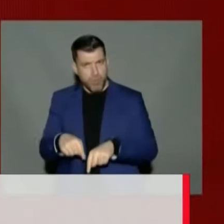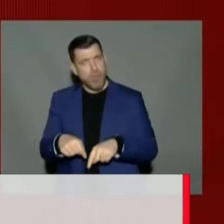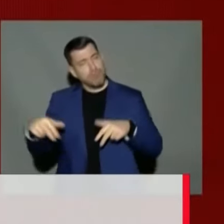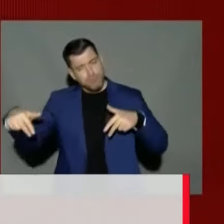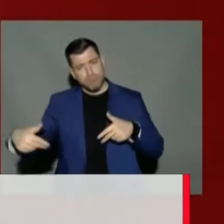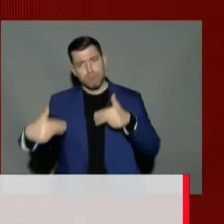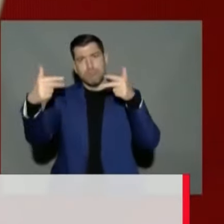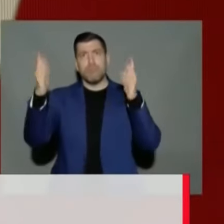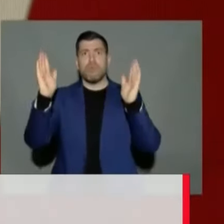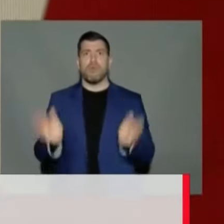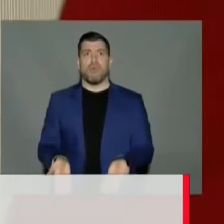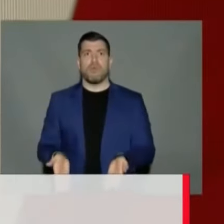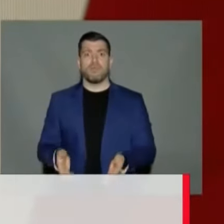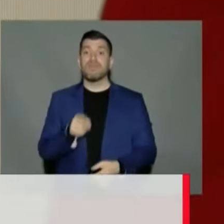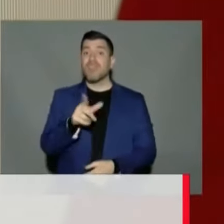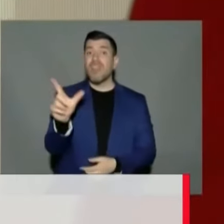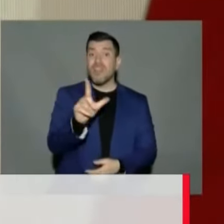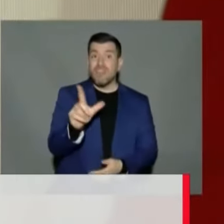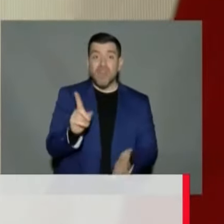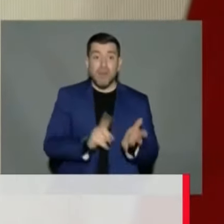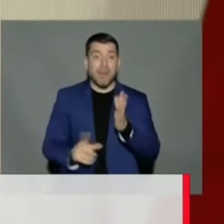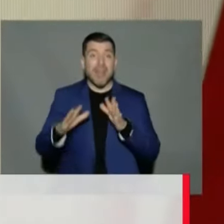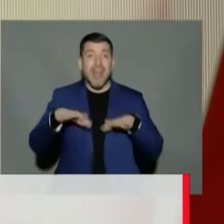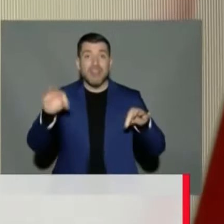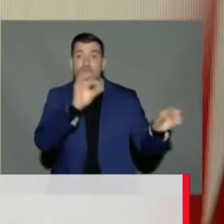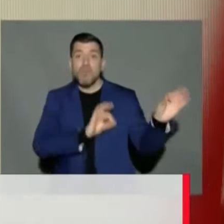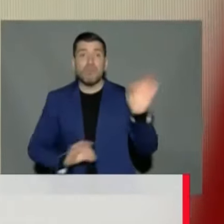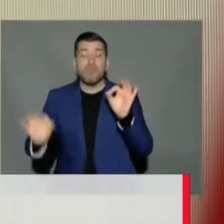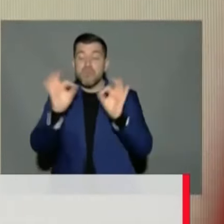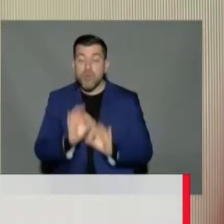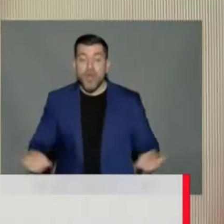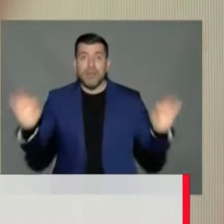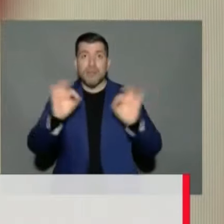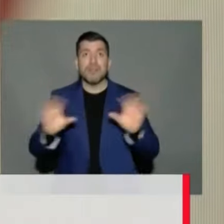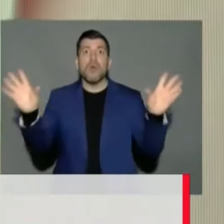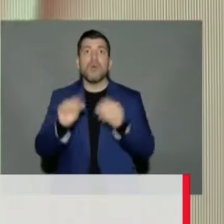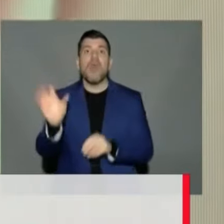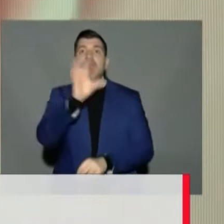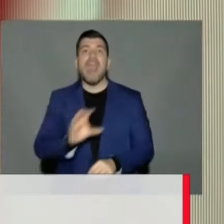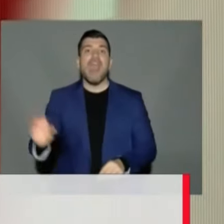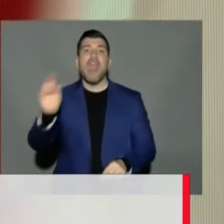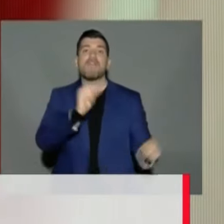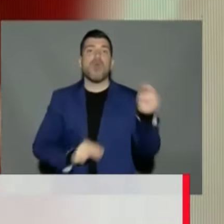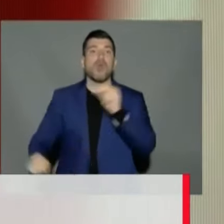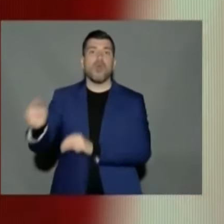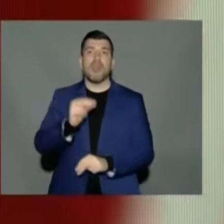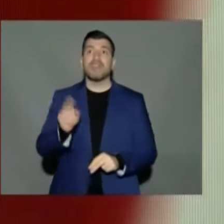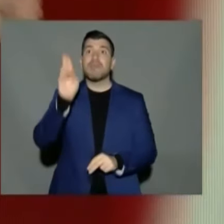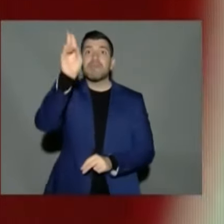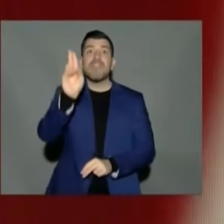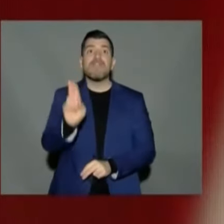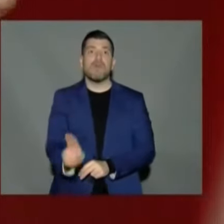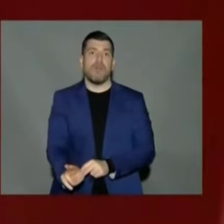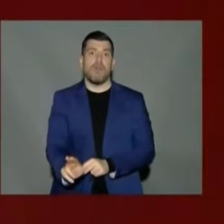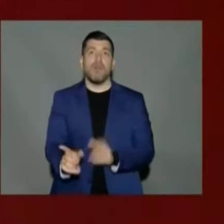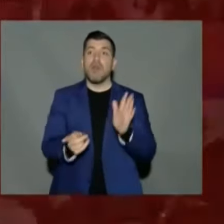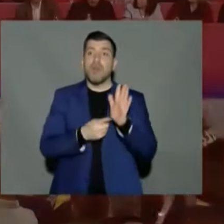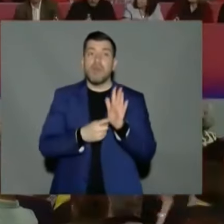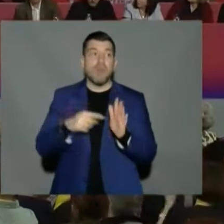να ξεκινήσει από Δευτέρα η προετοιμασία για τις ευρωεκλογές, η συγκρότηση του ψηφοδελτίου. Να μπορέσουν